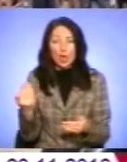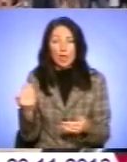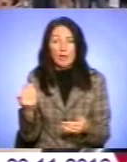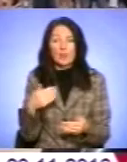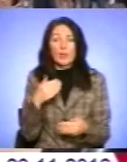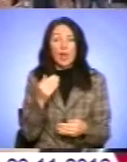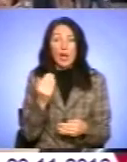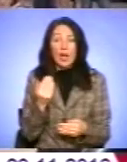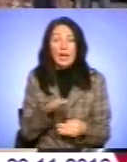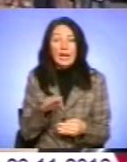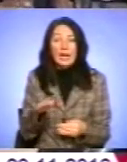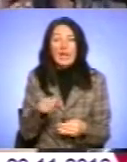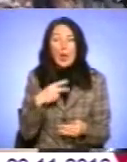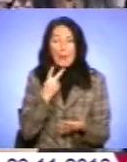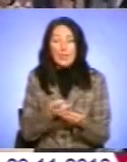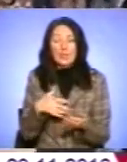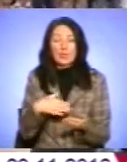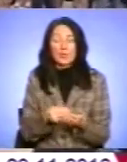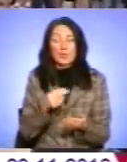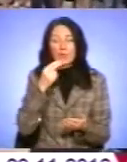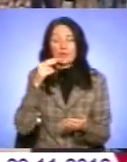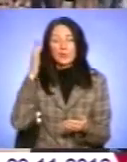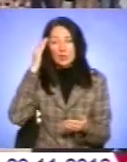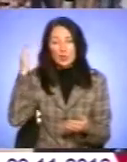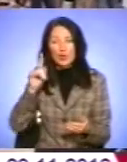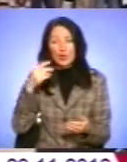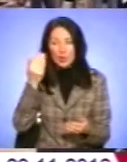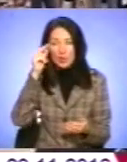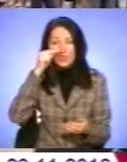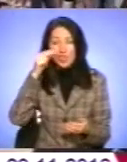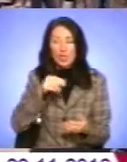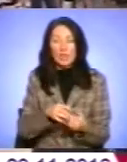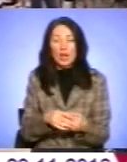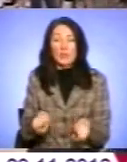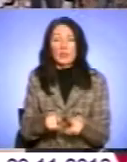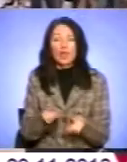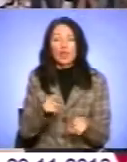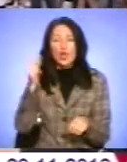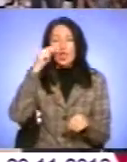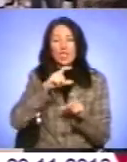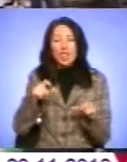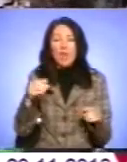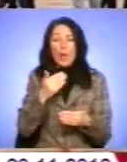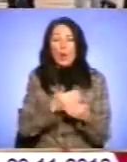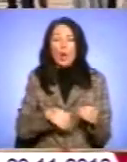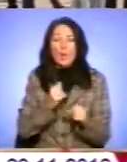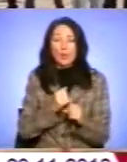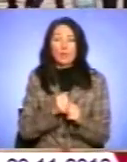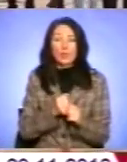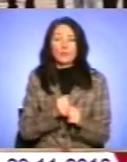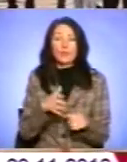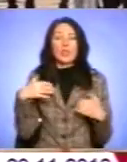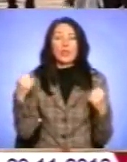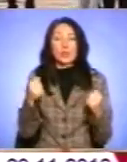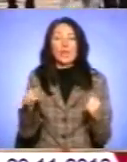вони проявляють свої навички, чому вони навчилися. Так що шкільна програма працює. На